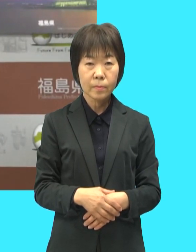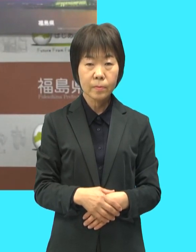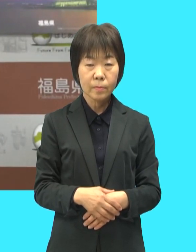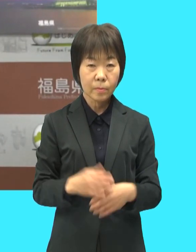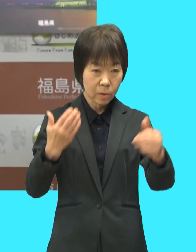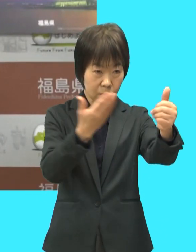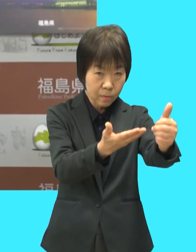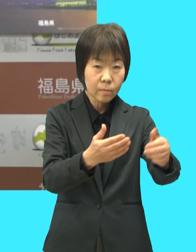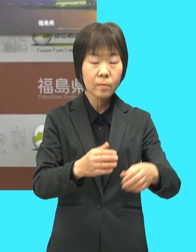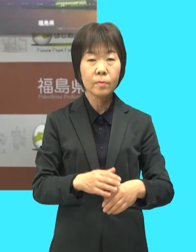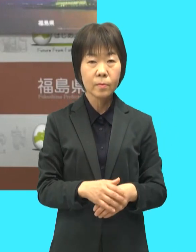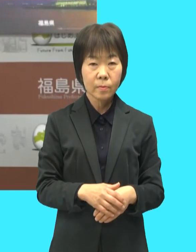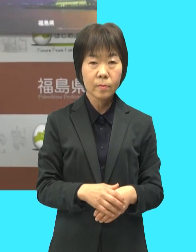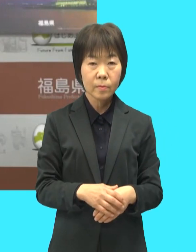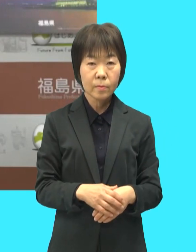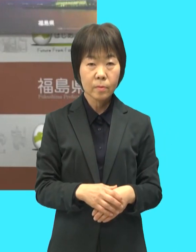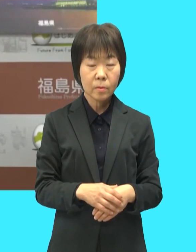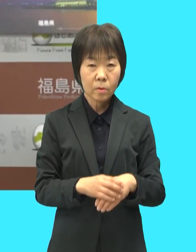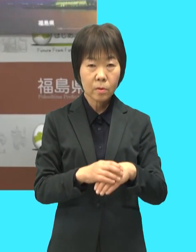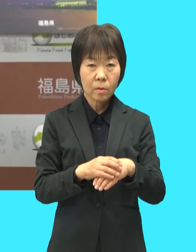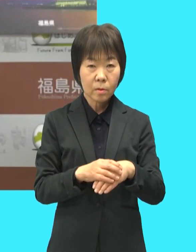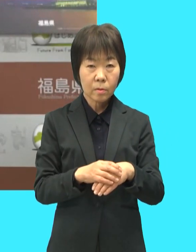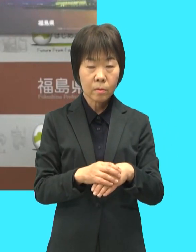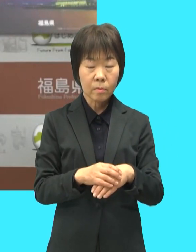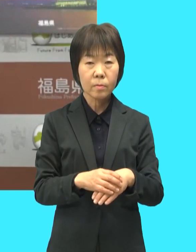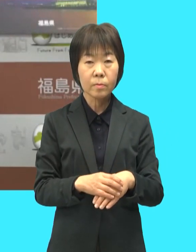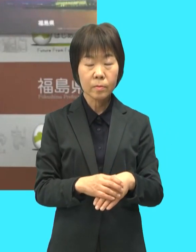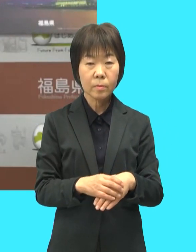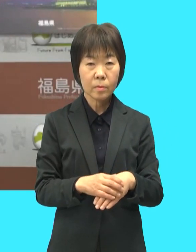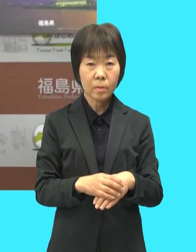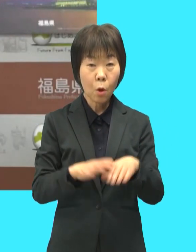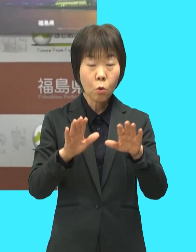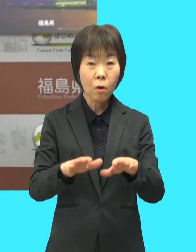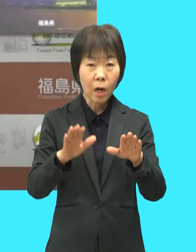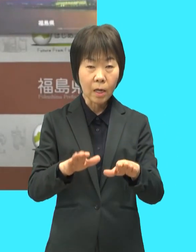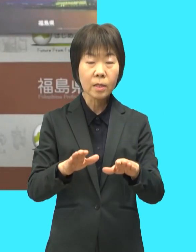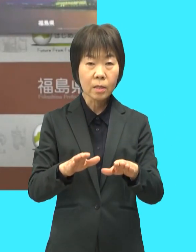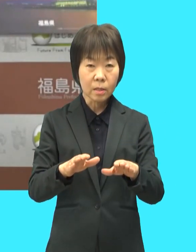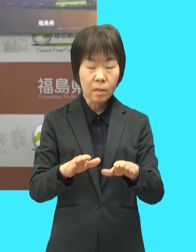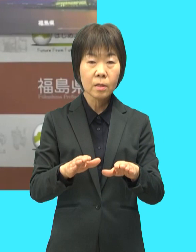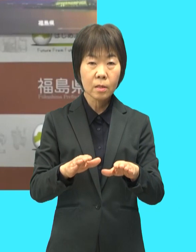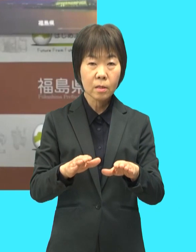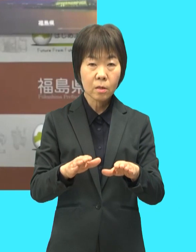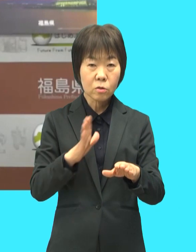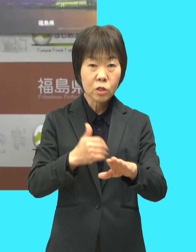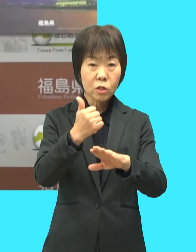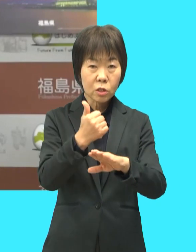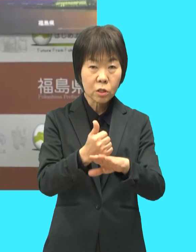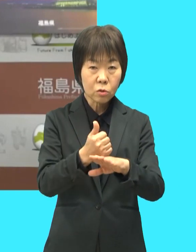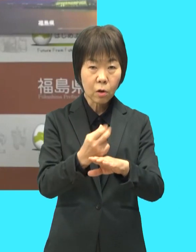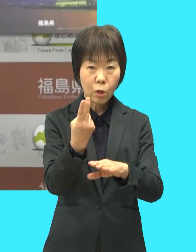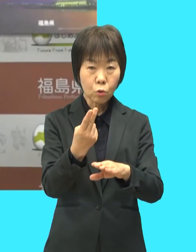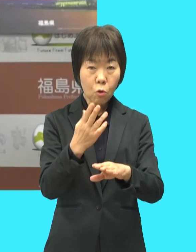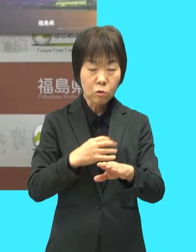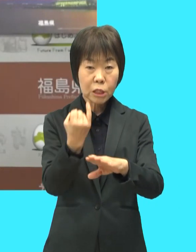すいません、時事通信社の柏と申します。今回新型コロナの関連なんですけども、今回こういうことがあったときに知事とかの都知事とか